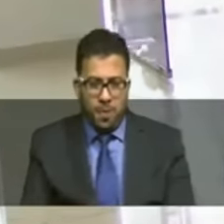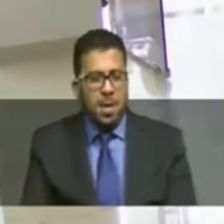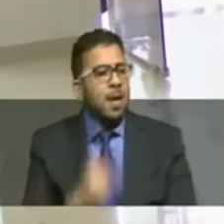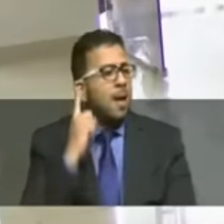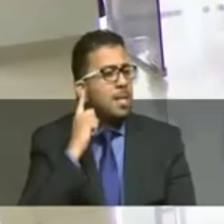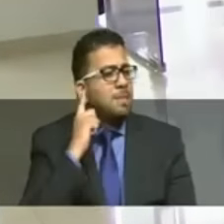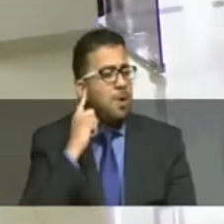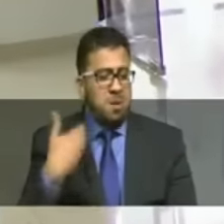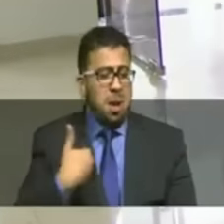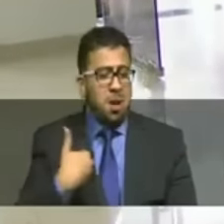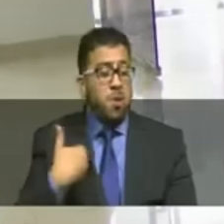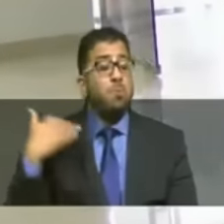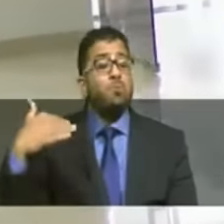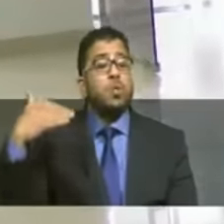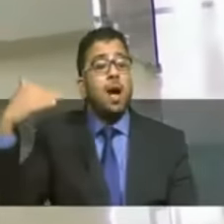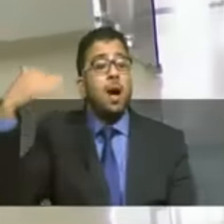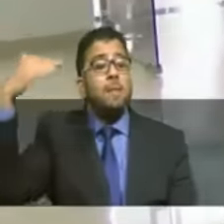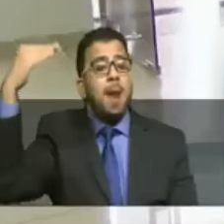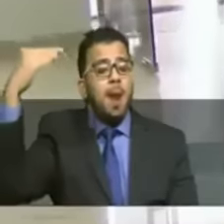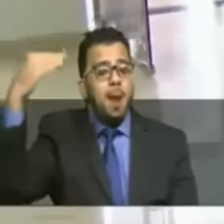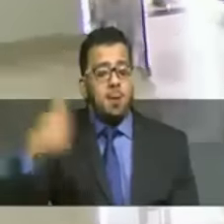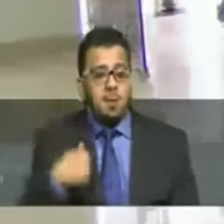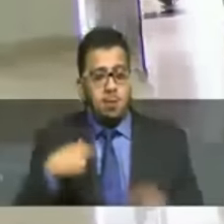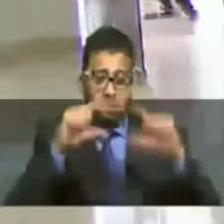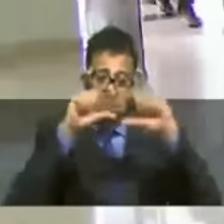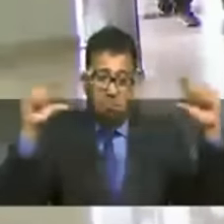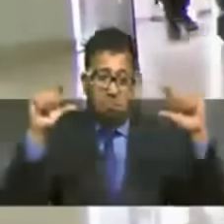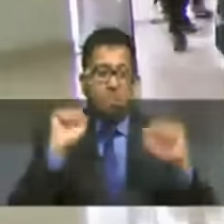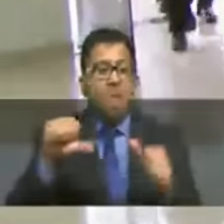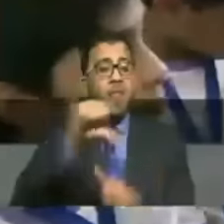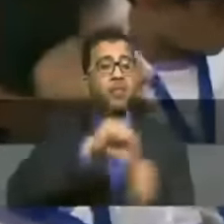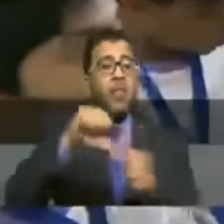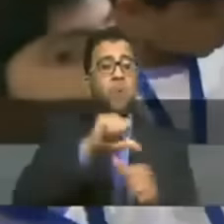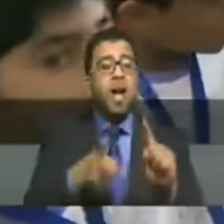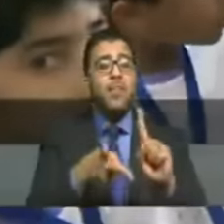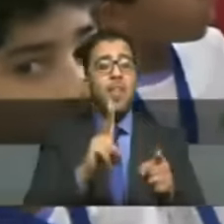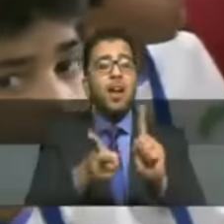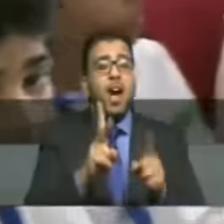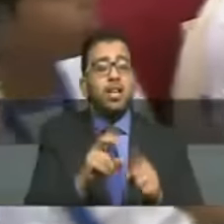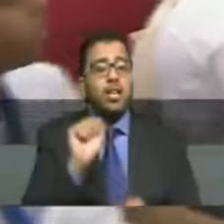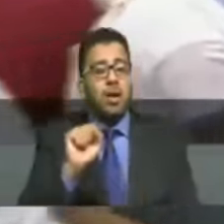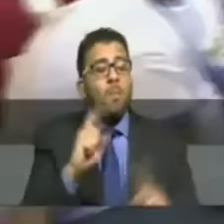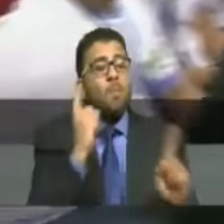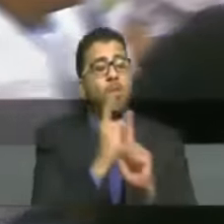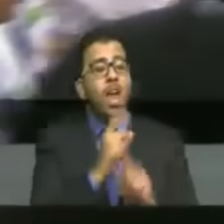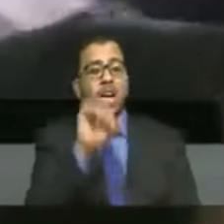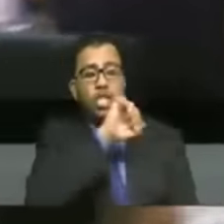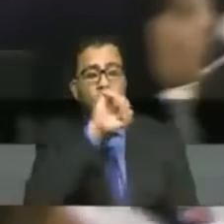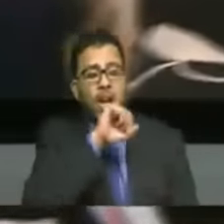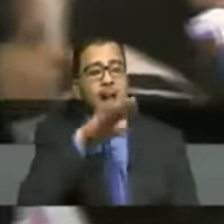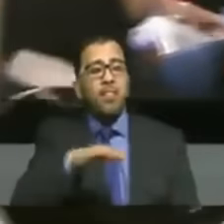اسمعونا، نحن المستقبل. تحت هذا الشعار يبدأ مشوار الدورة 12 من ملتقى الشارقة للأطفال